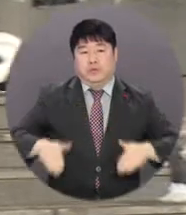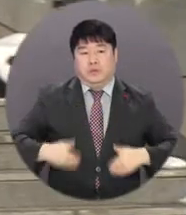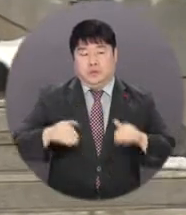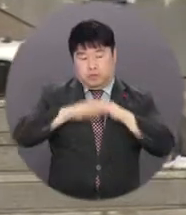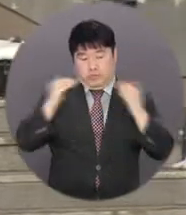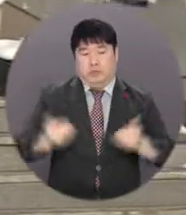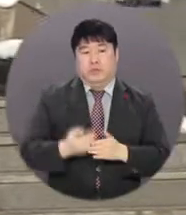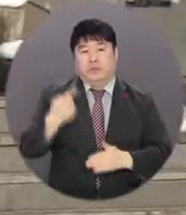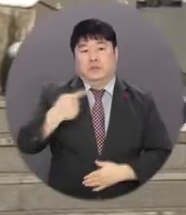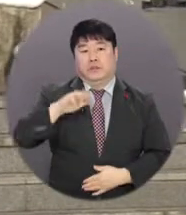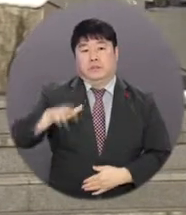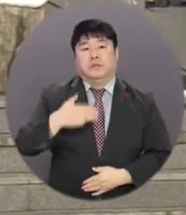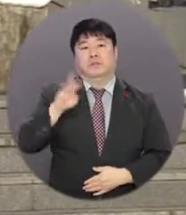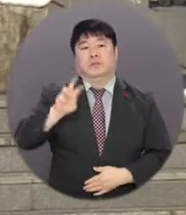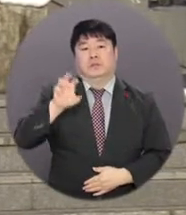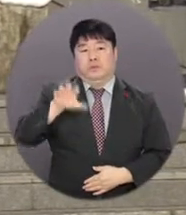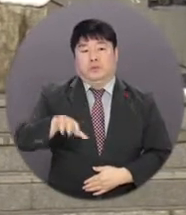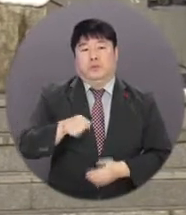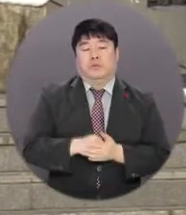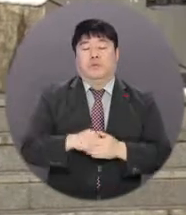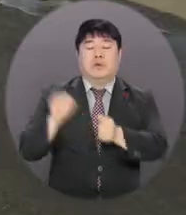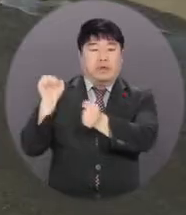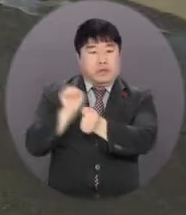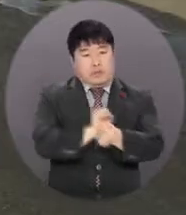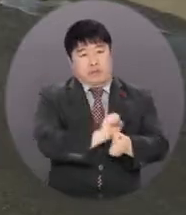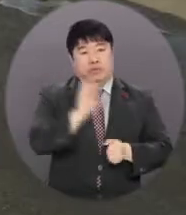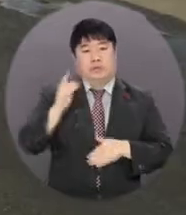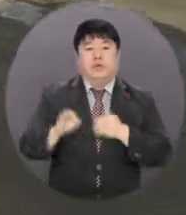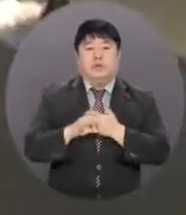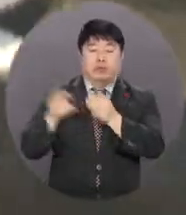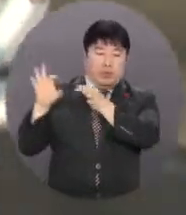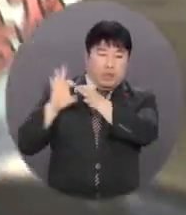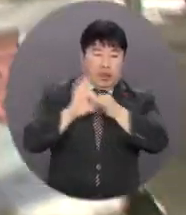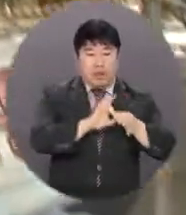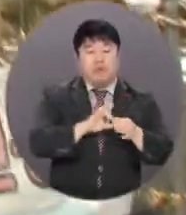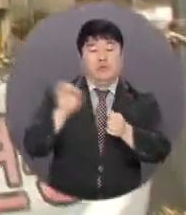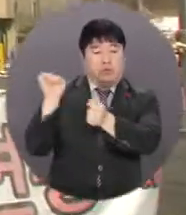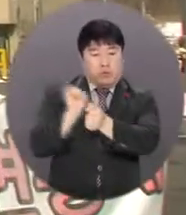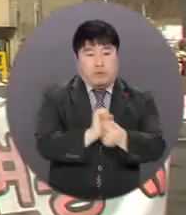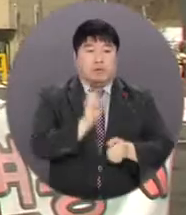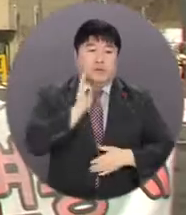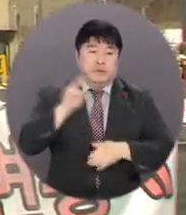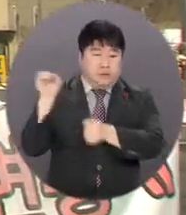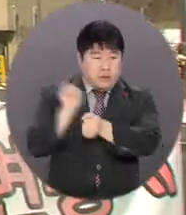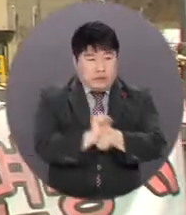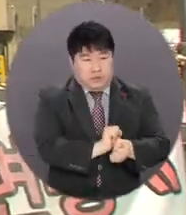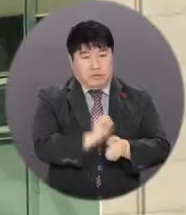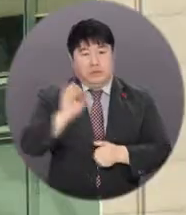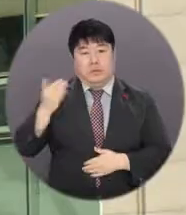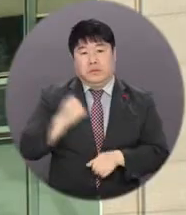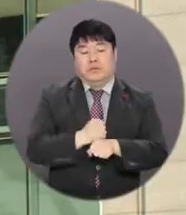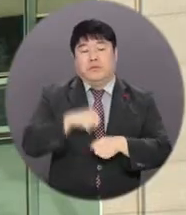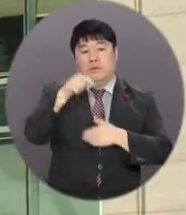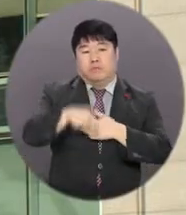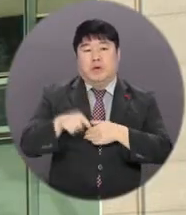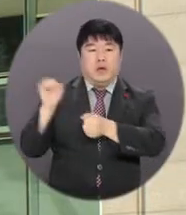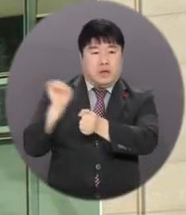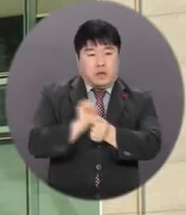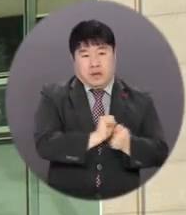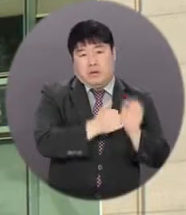모두 1830여 개소. 감염이 됐다 하면 연쇄 감염과 중증 감염으로 이어지는 만큼 외부